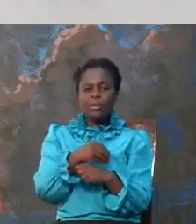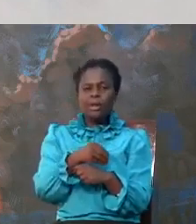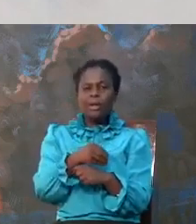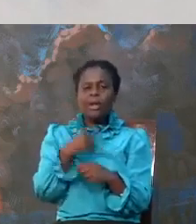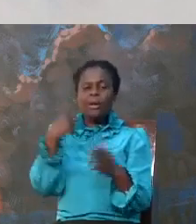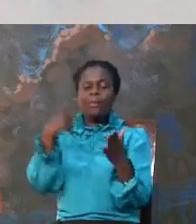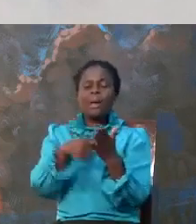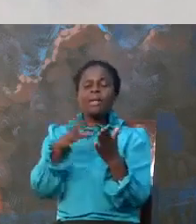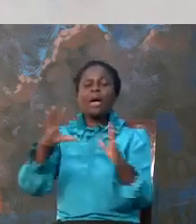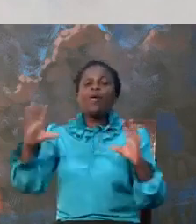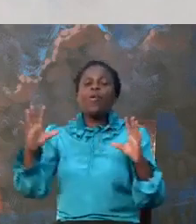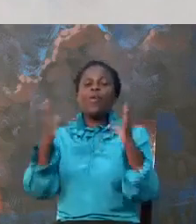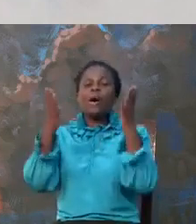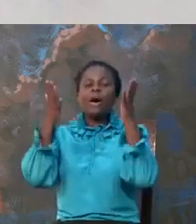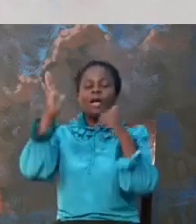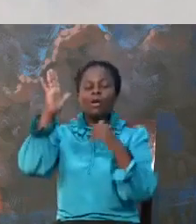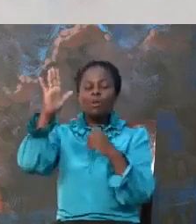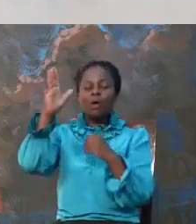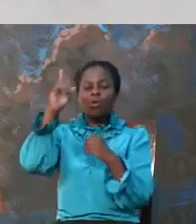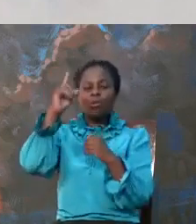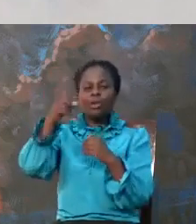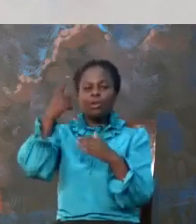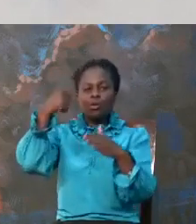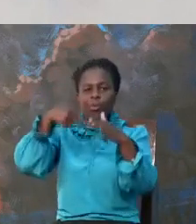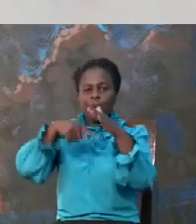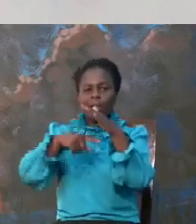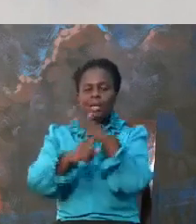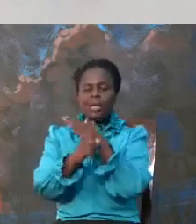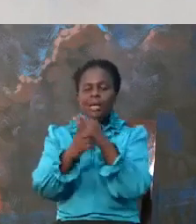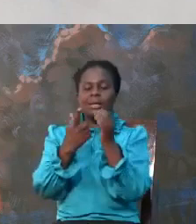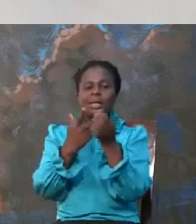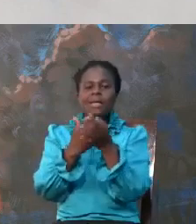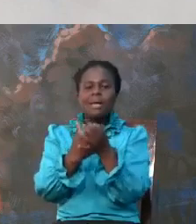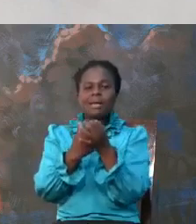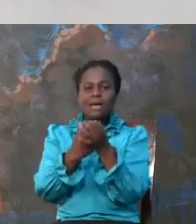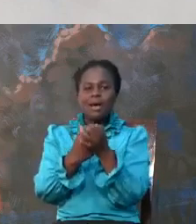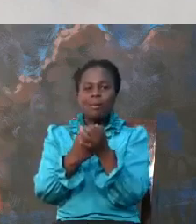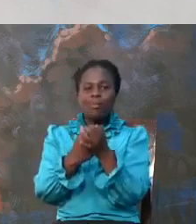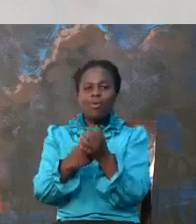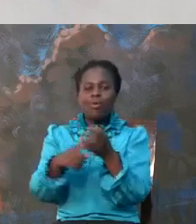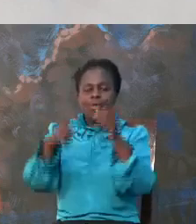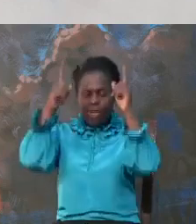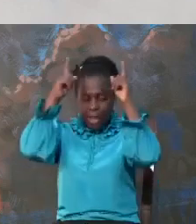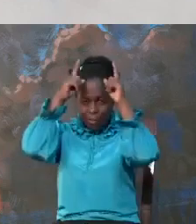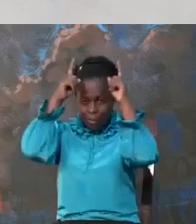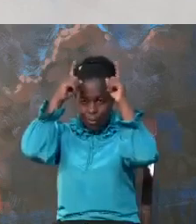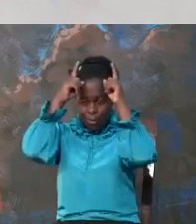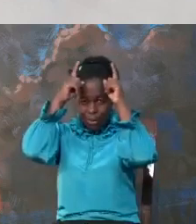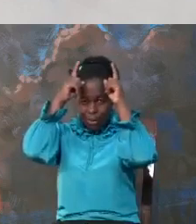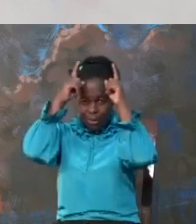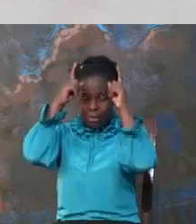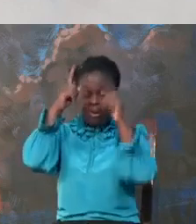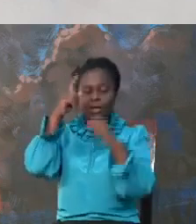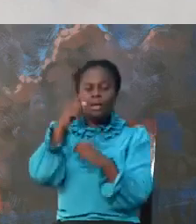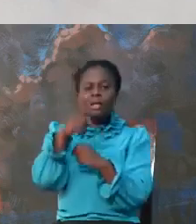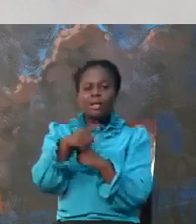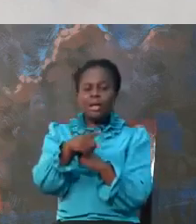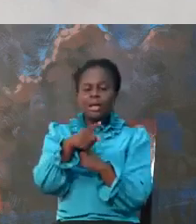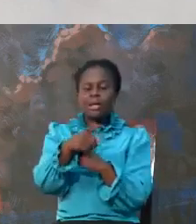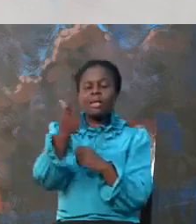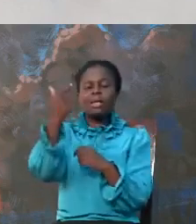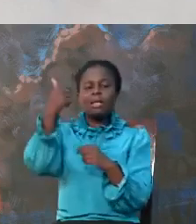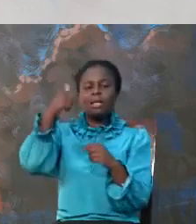ya uhai wao, ulikuwa ndani ya ile damu ya mbuzi wa dhambi. Na ile ndio